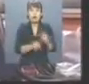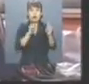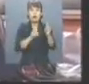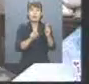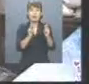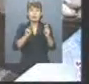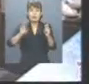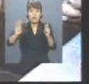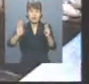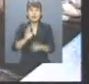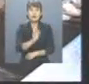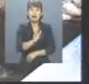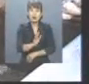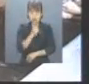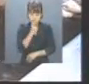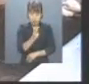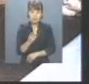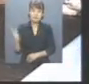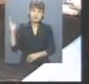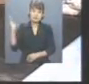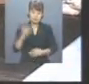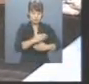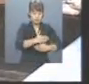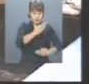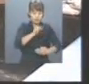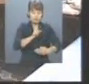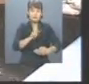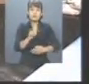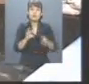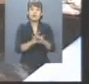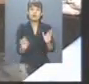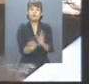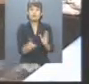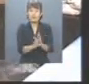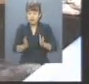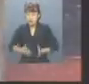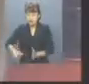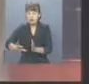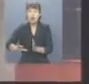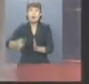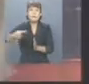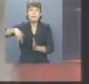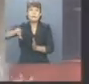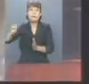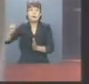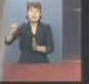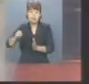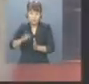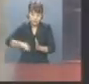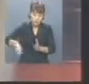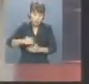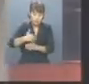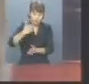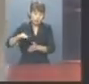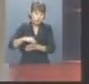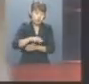ทรสาครจุดนี้เป็นประตูระบายน้ำด่านสุดท้ายจากคลองภาษีเจริญก่อนจะออกสู่แม่น้ำท่าจีนและออกสู่ทะเลนะ